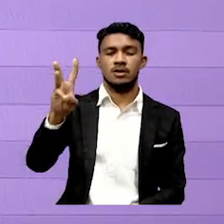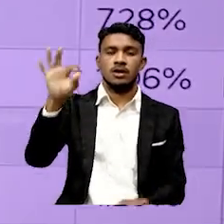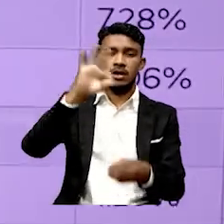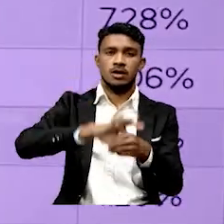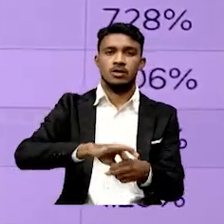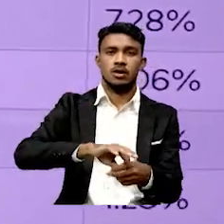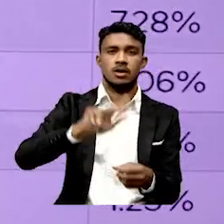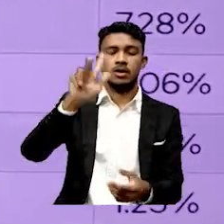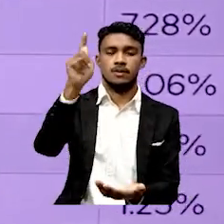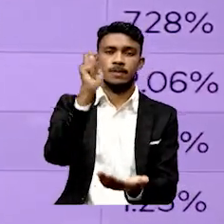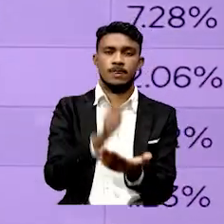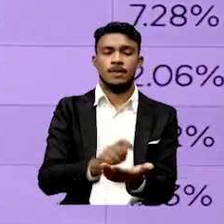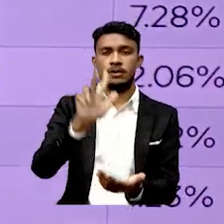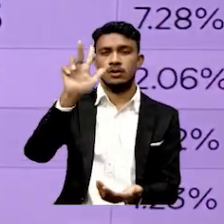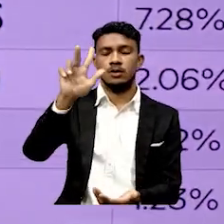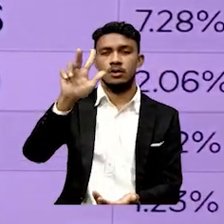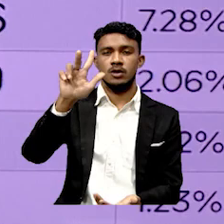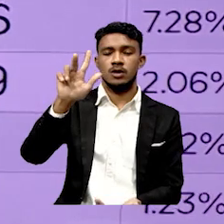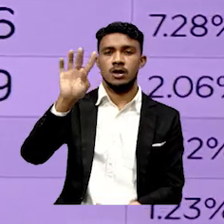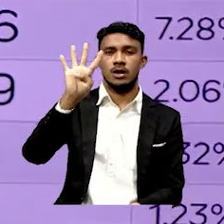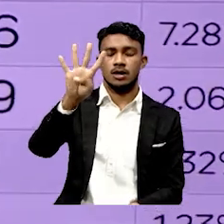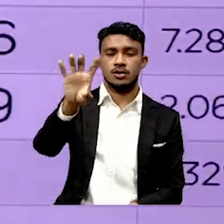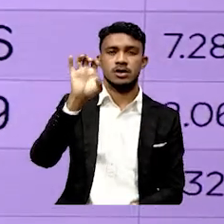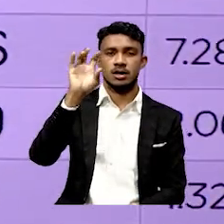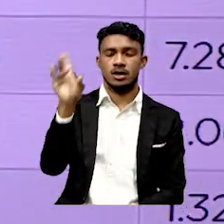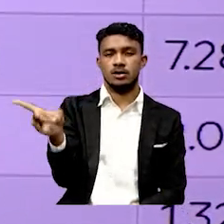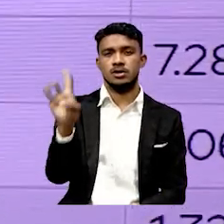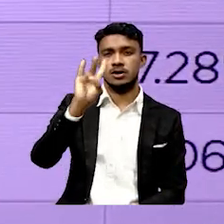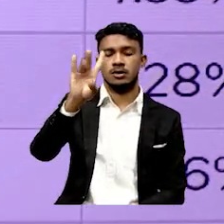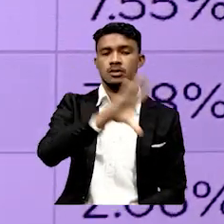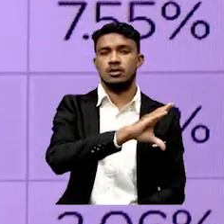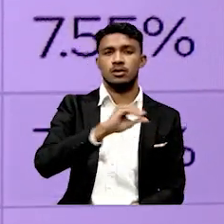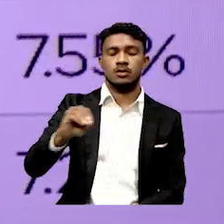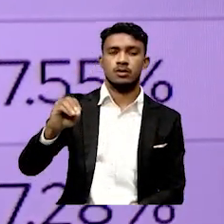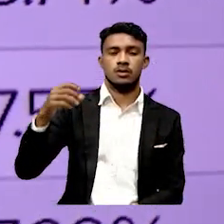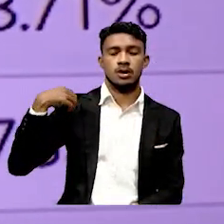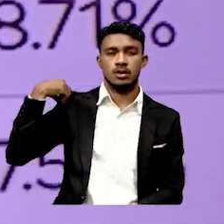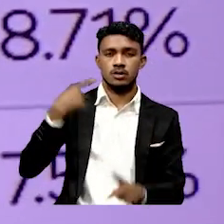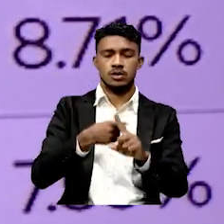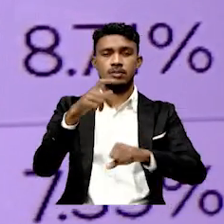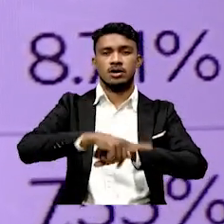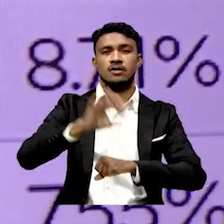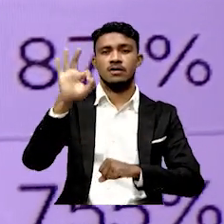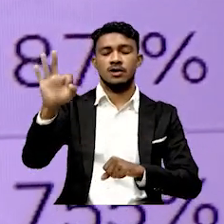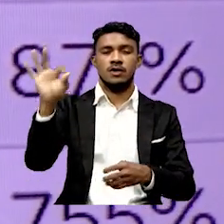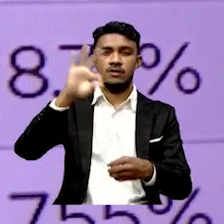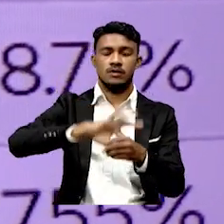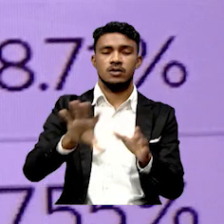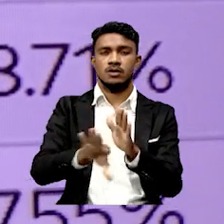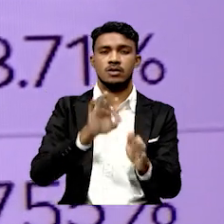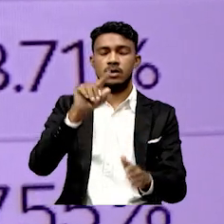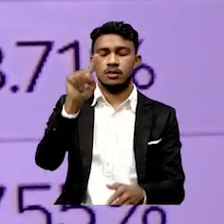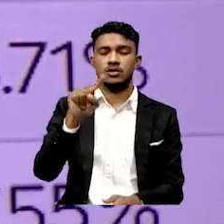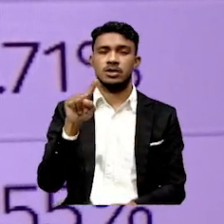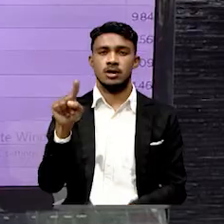tolu, tolu atus hat hitu nulu resin hitu, no candidato Rússia Partido Fretilin, retam voto ho porcento rua